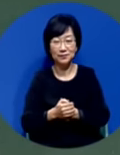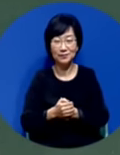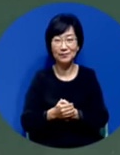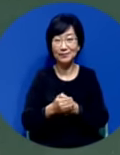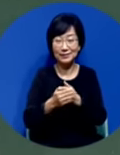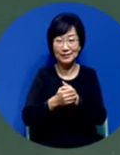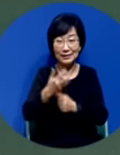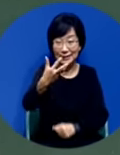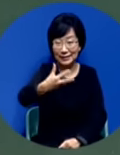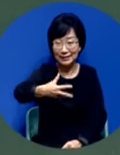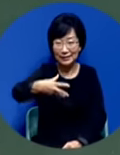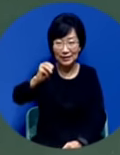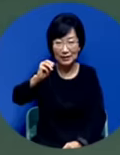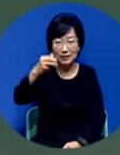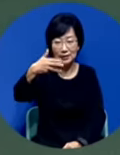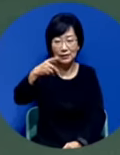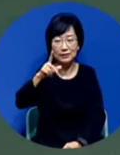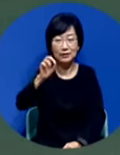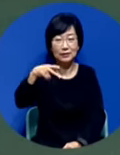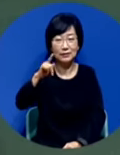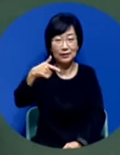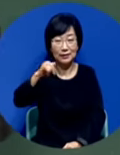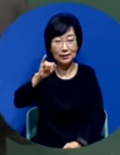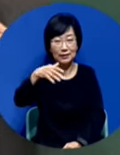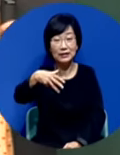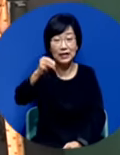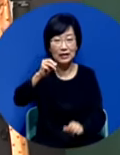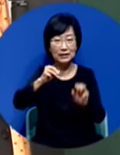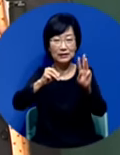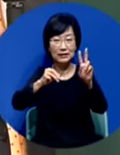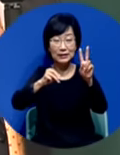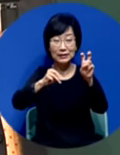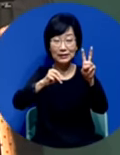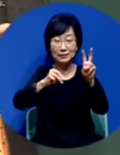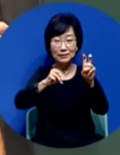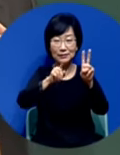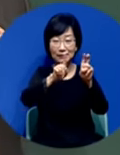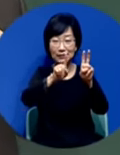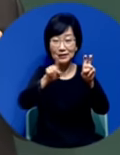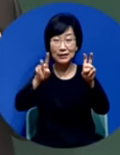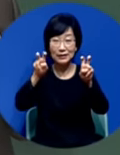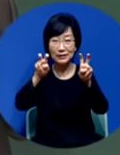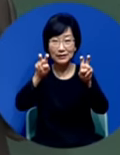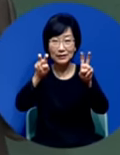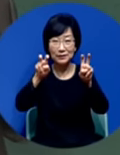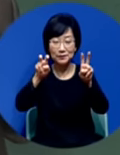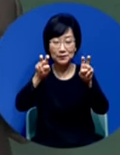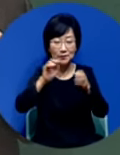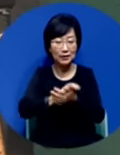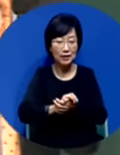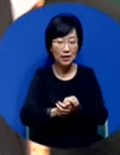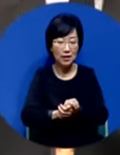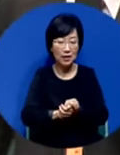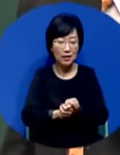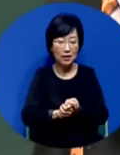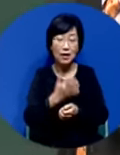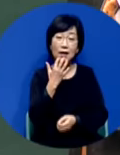창세기 22장 1절에서 20절에 이삭 대신에 수양을 드리는 장면이 나오는